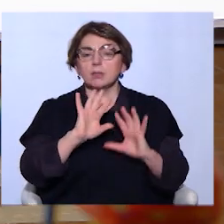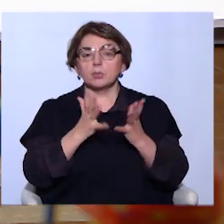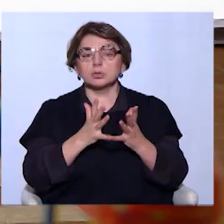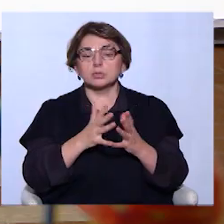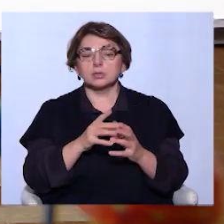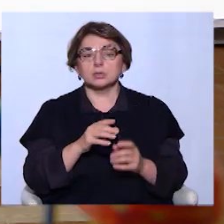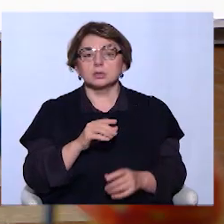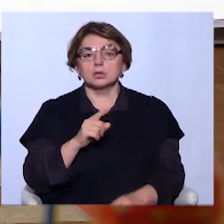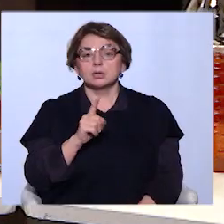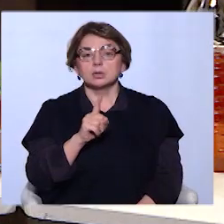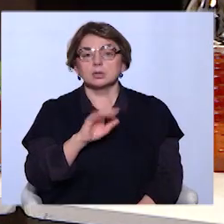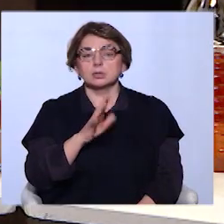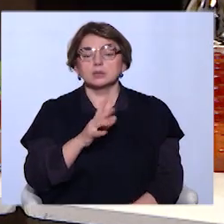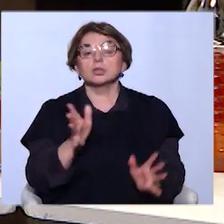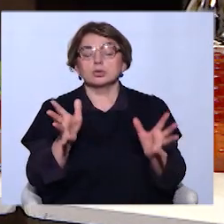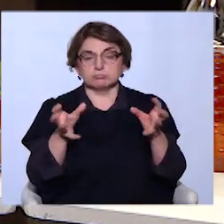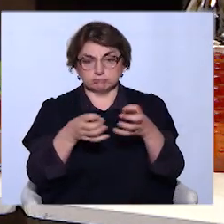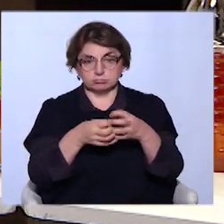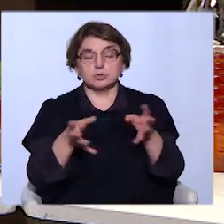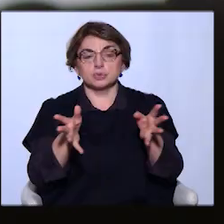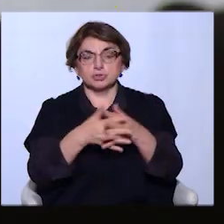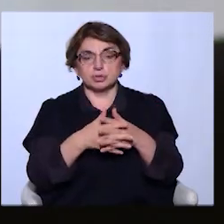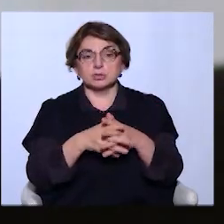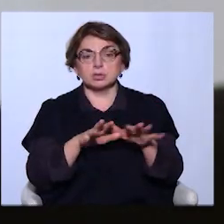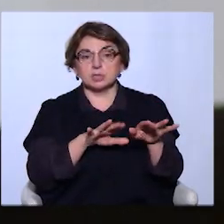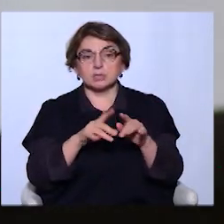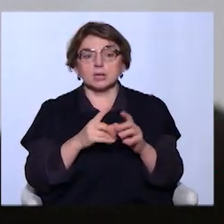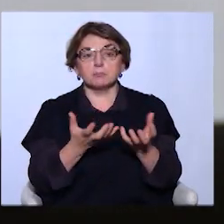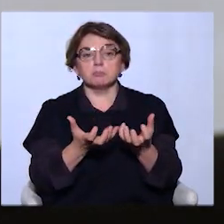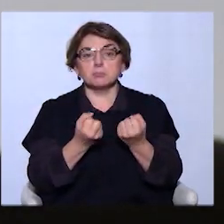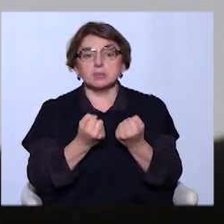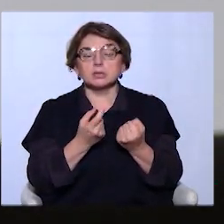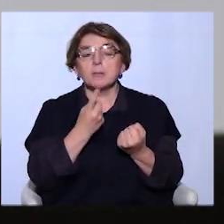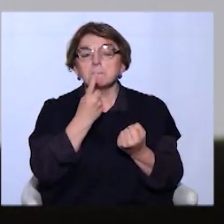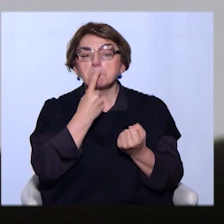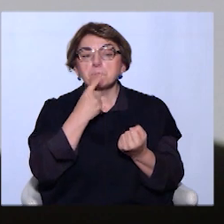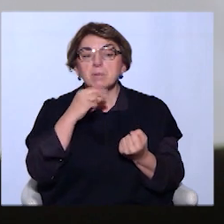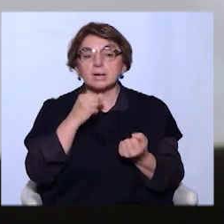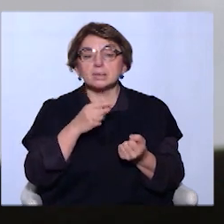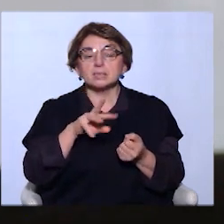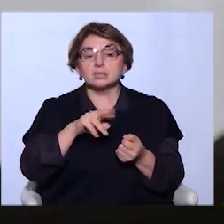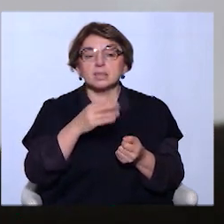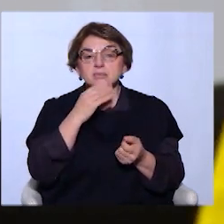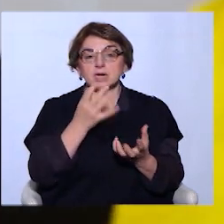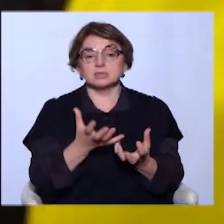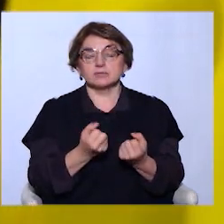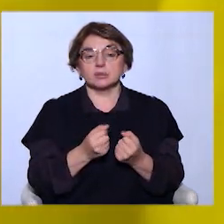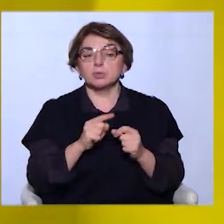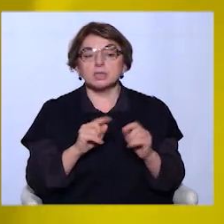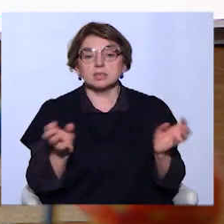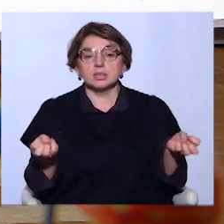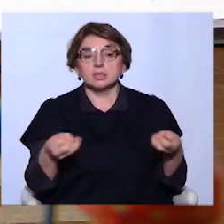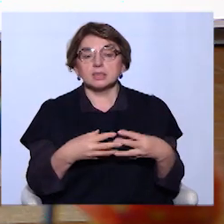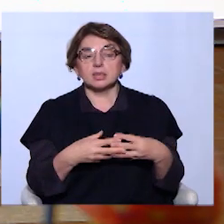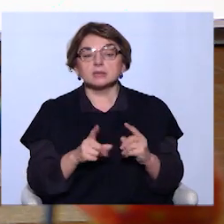მარილმჟავა ფუძე ოქსიდთან შედის რეაქციაში და მიიღება მარილი და წყალი. ეს